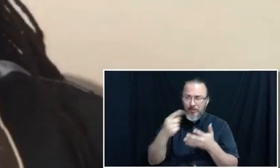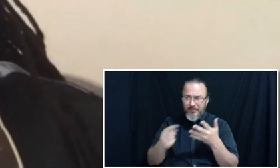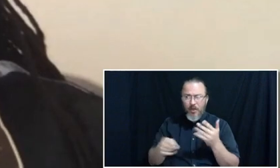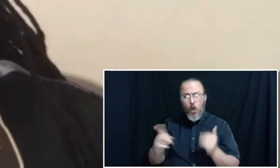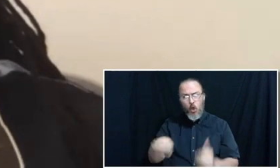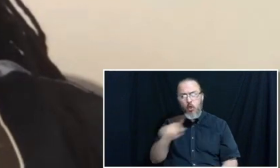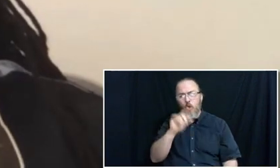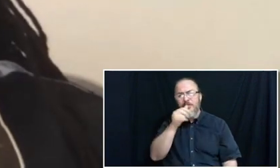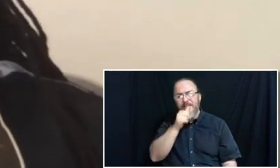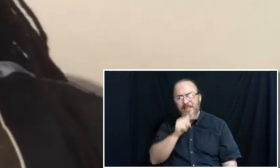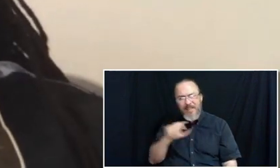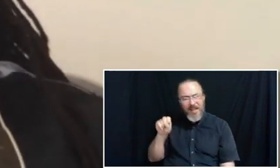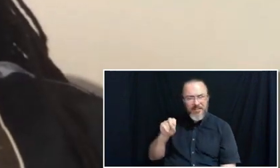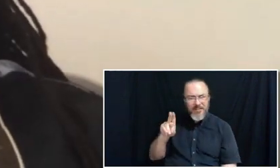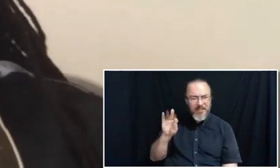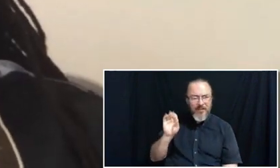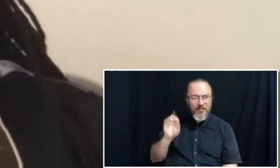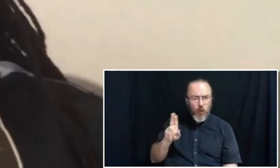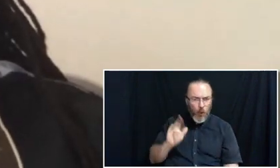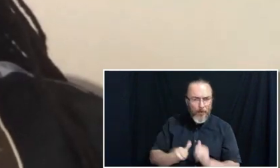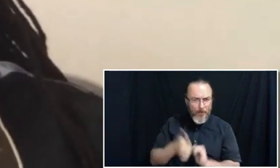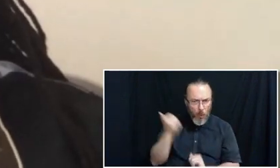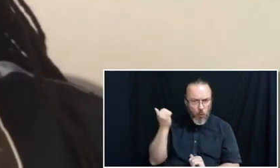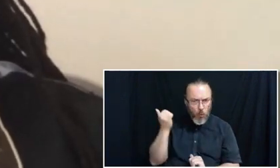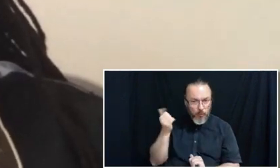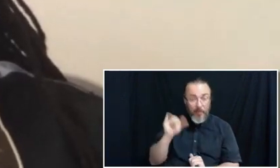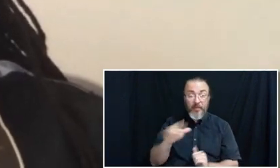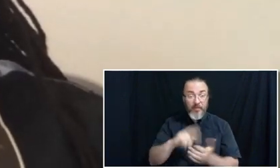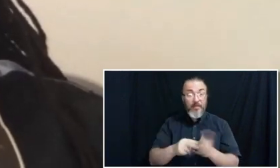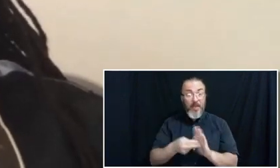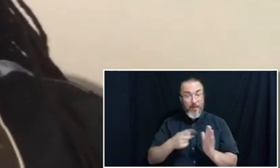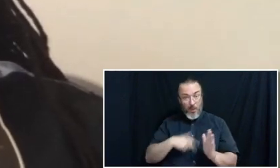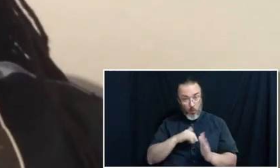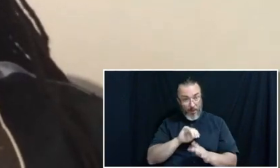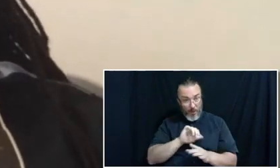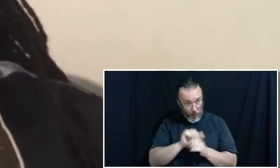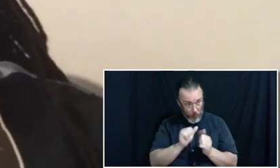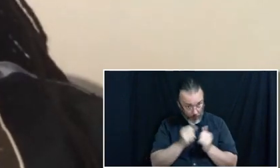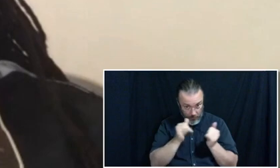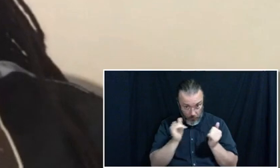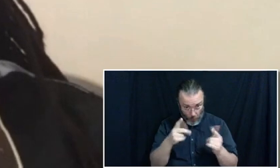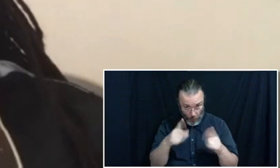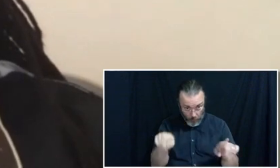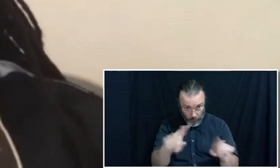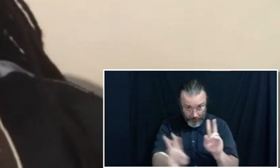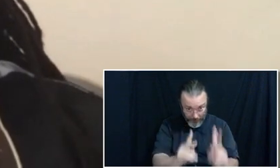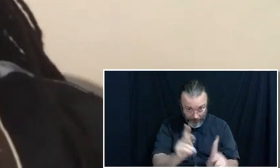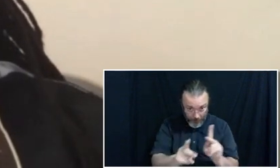filles handicapées ont plus souffert de la pandémie. C'est pour cela